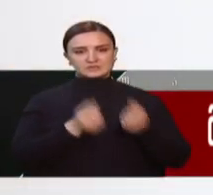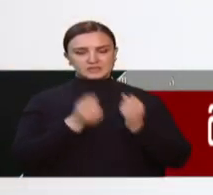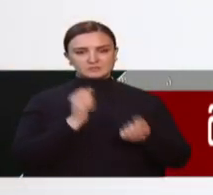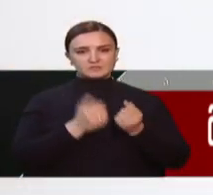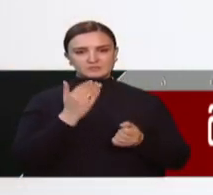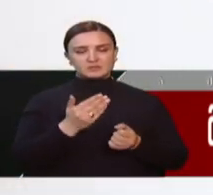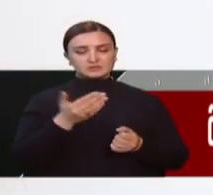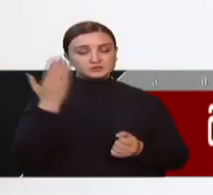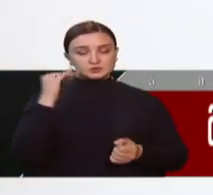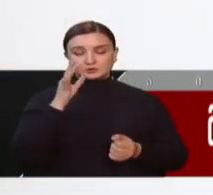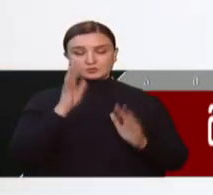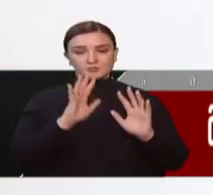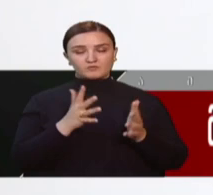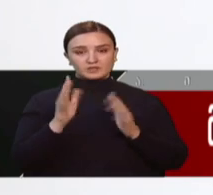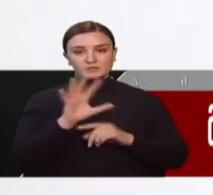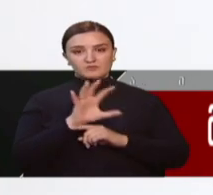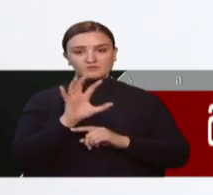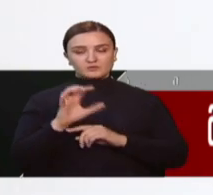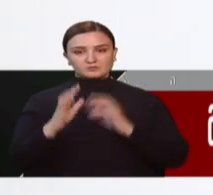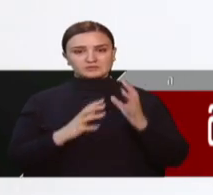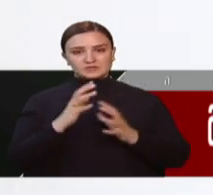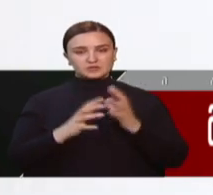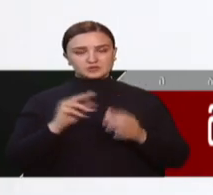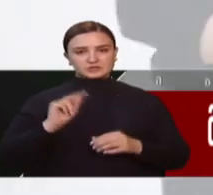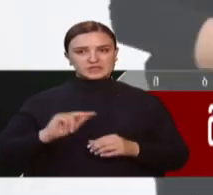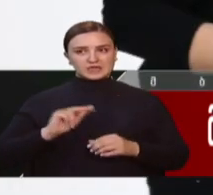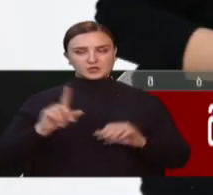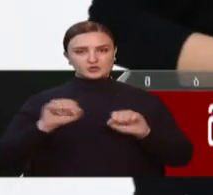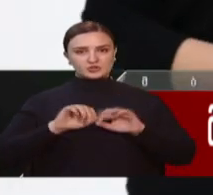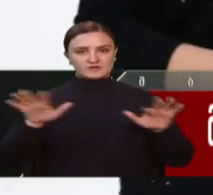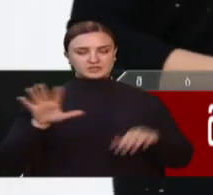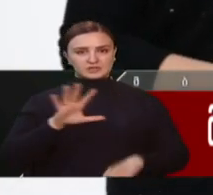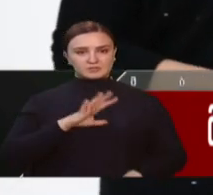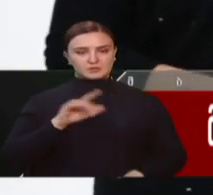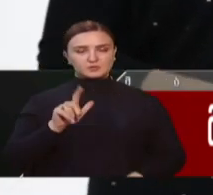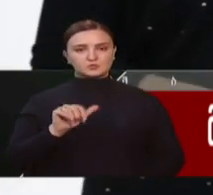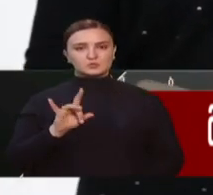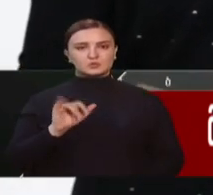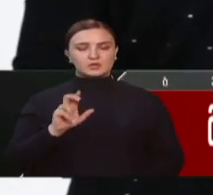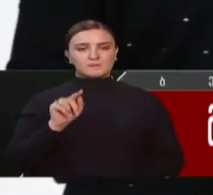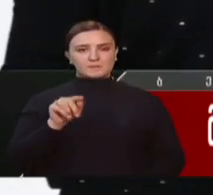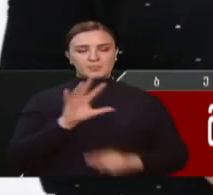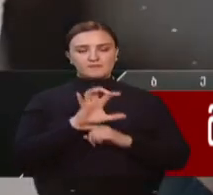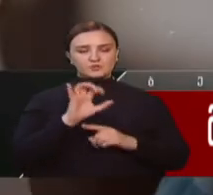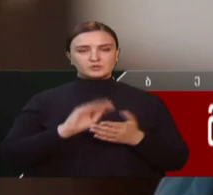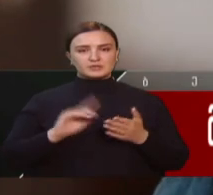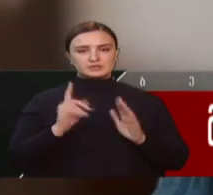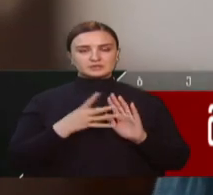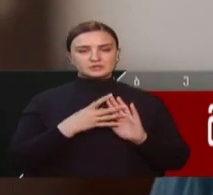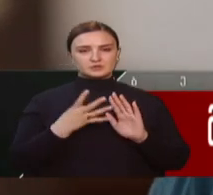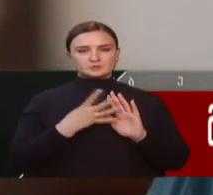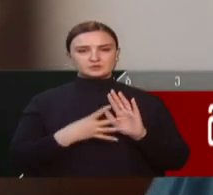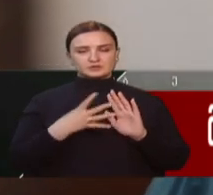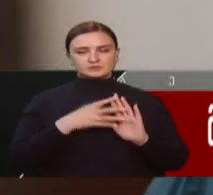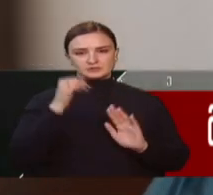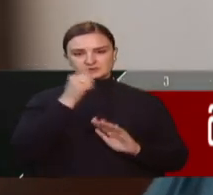და მაშინდელი მოვლენების ამსახველი ფოტოების საერთაშორისო სააგენტოებში გავრცელება იყო. Zurab Kurtsikidzen ფოტორეპორტიორობა